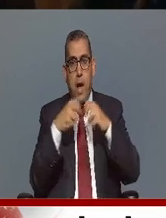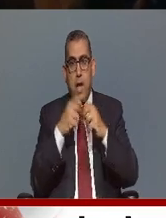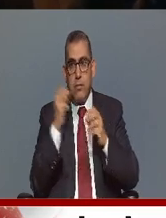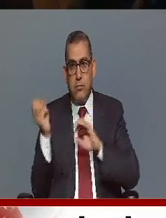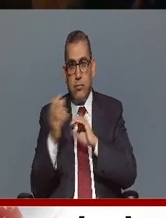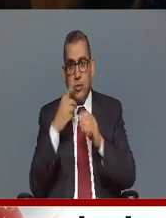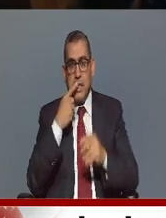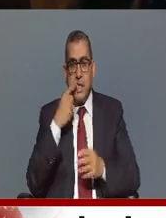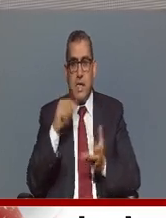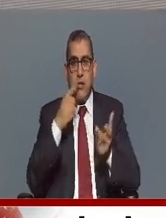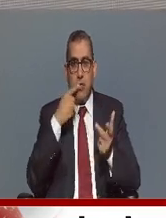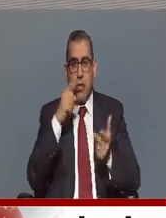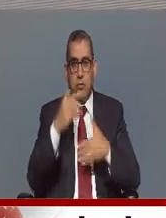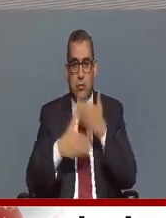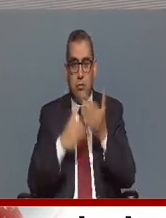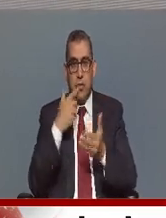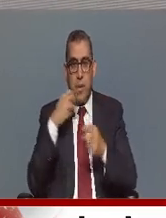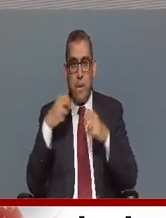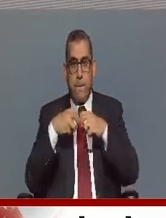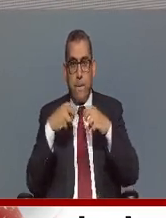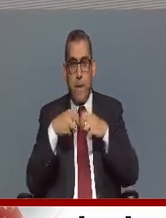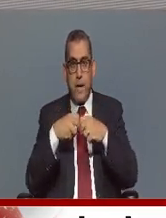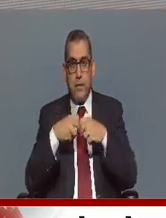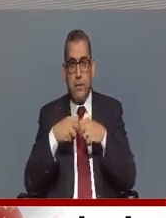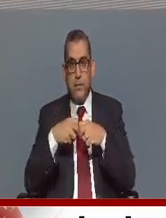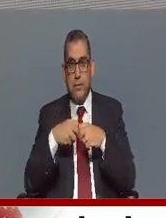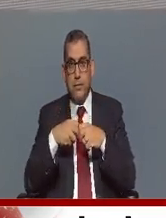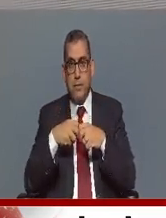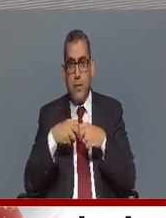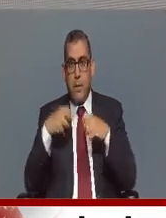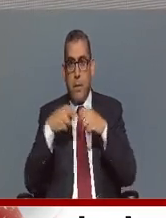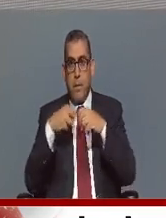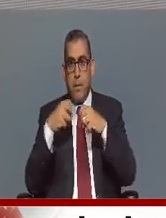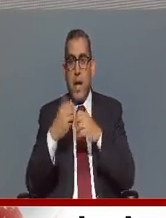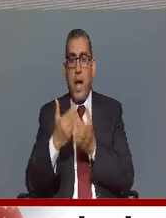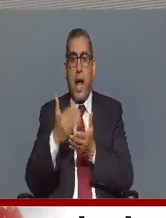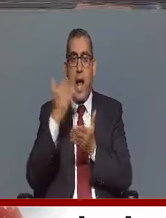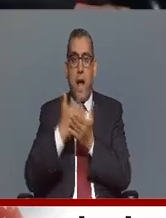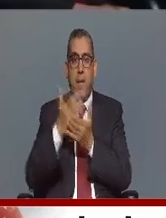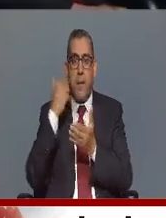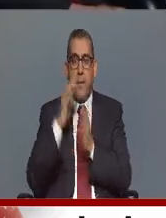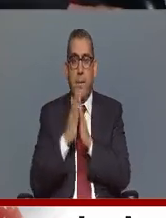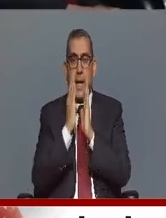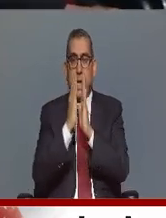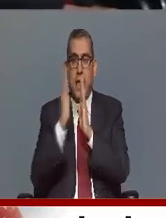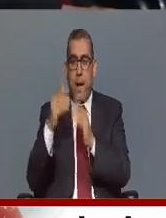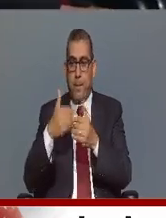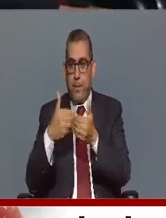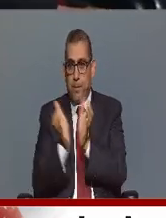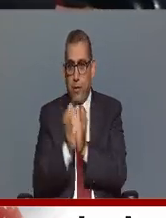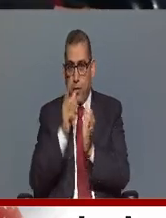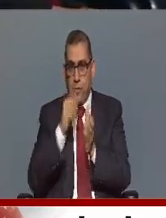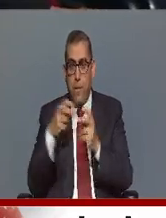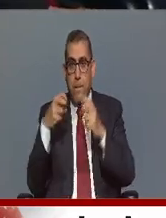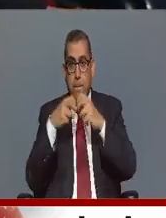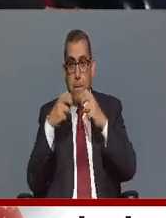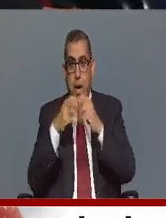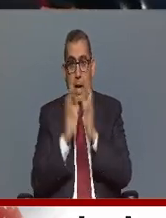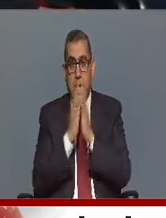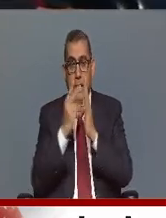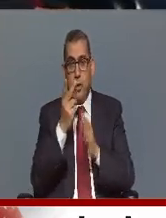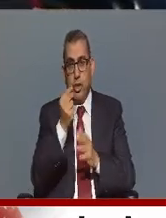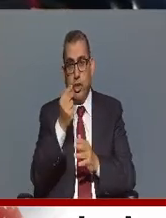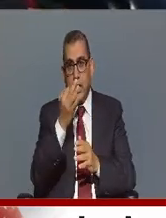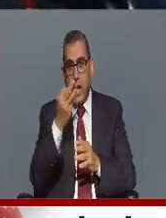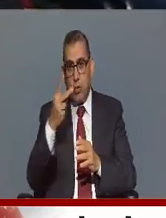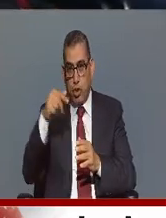رقم لم يصل إليه المعارض قبل كده في هيئة الكتاب. ومعرض الكتاب في